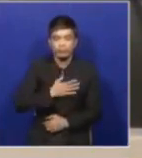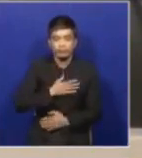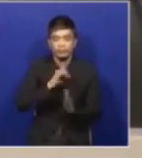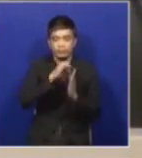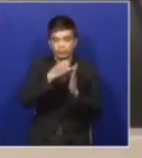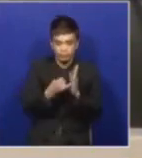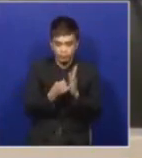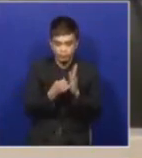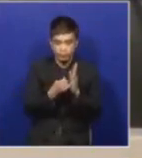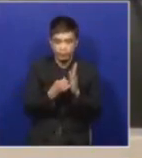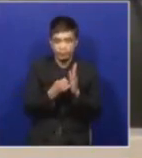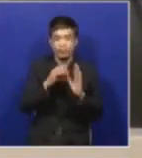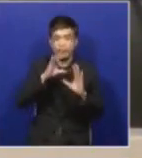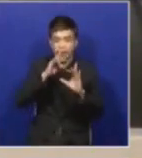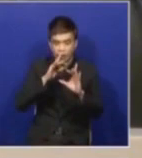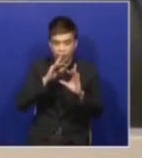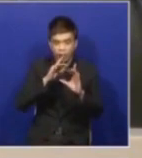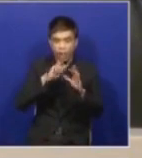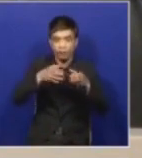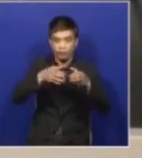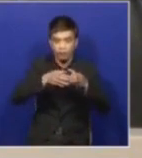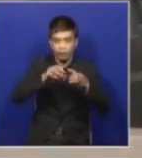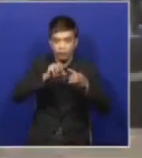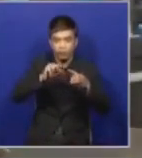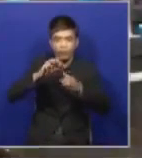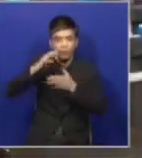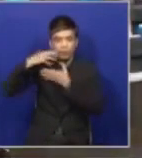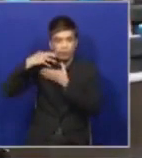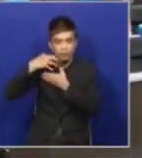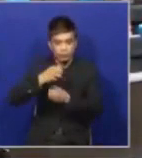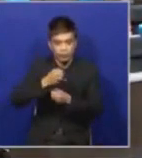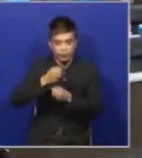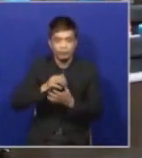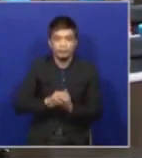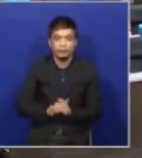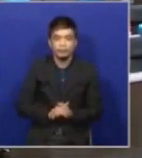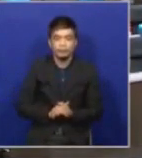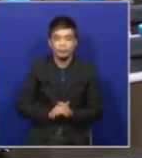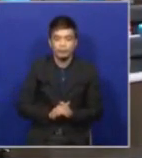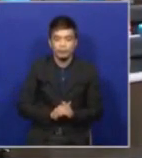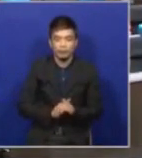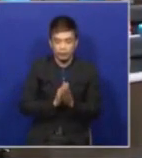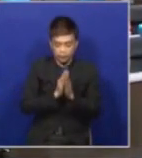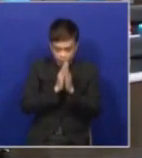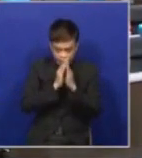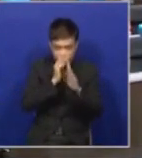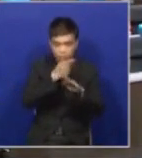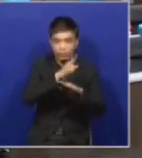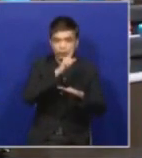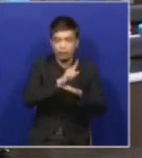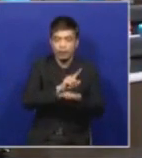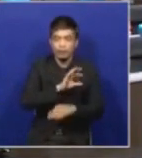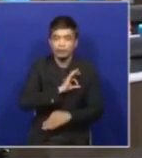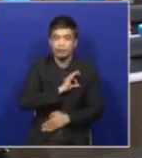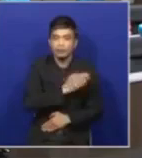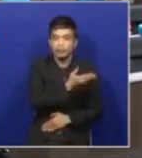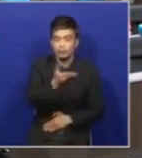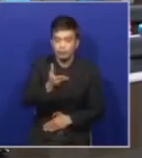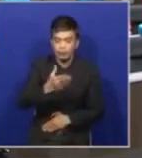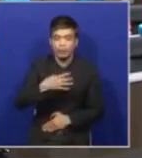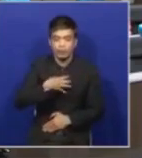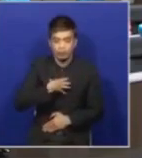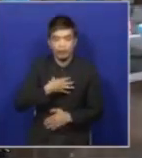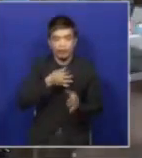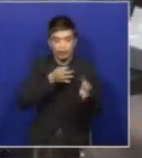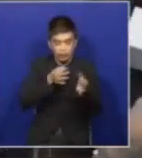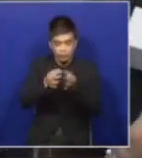ระยองพรรคประชาธิปัตย์กับผมขอโอกาสท่านประธานท่านสมาชิกผู้ทรงเกียรติอภิปรายสนับสนุนหลัก